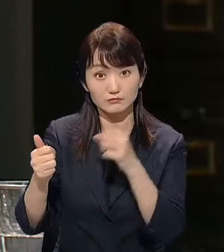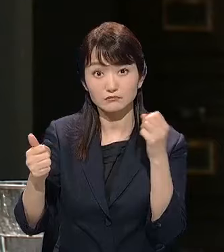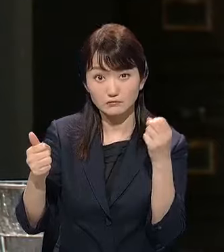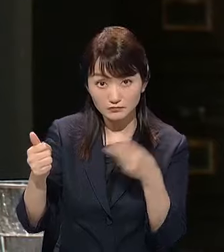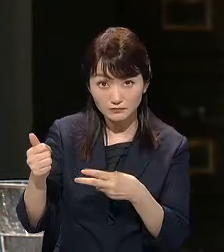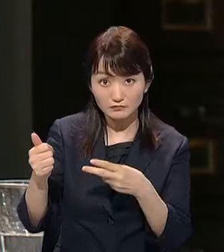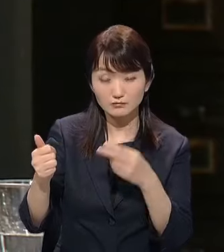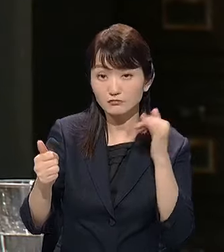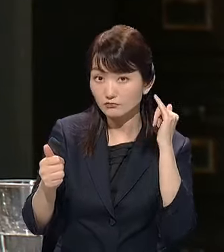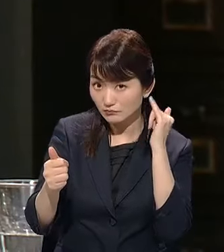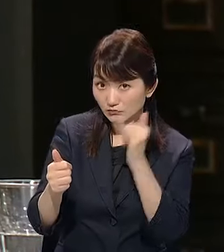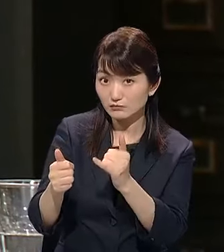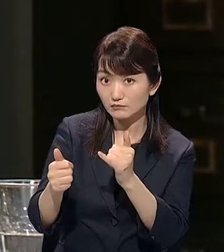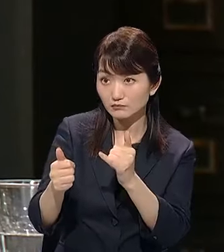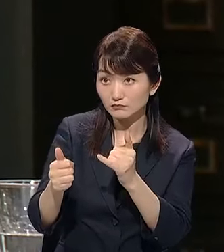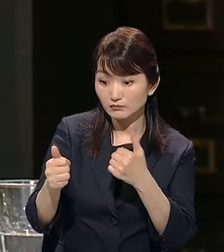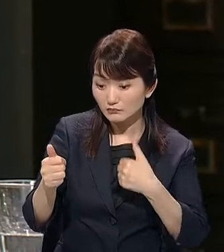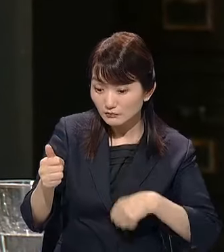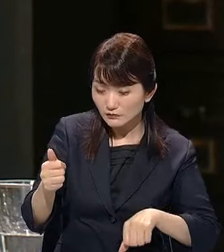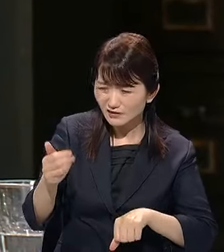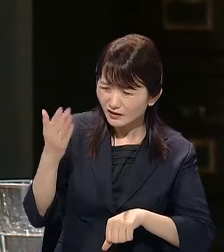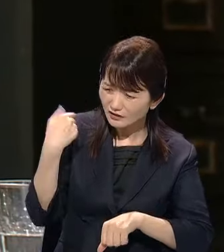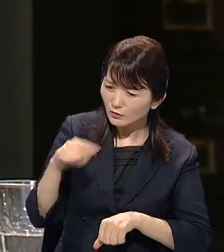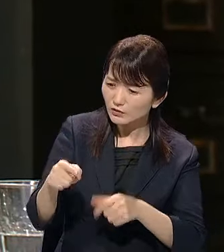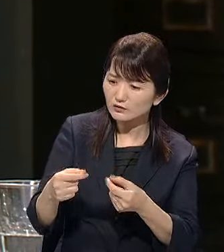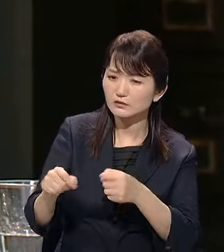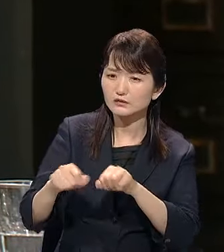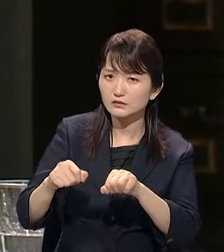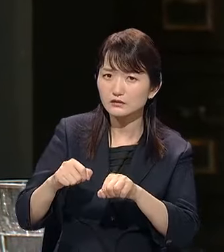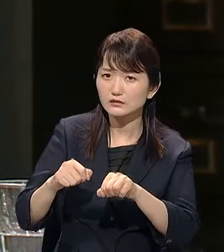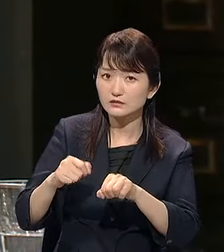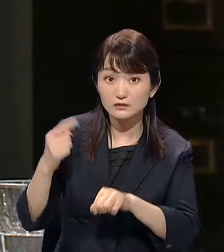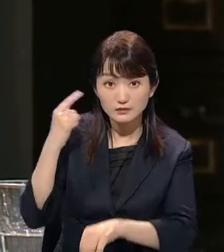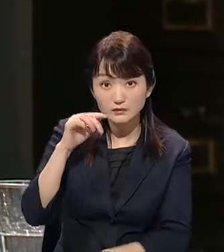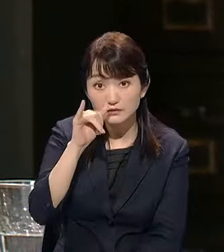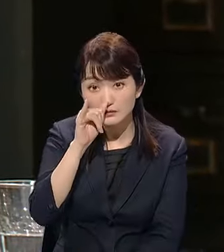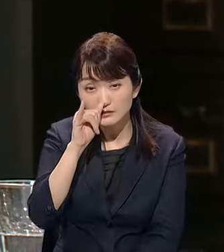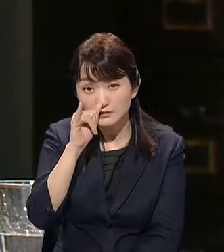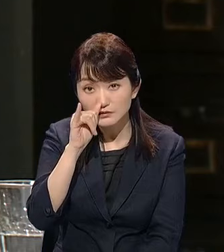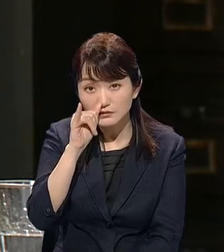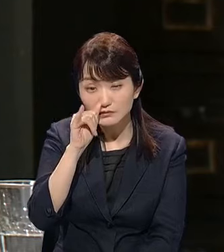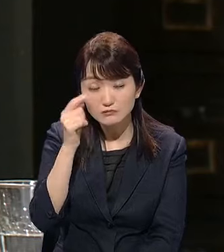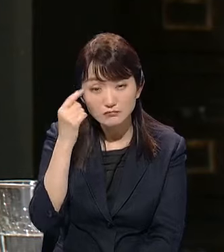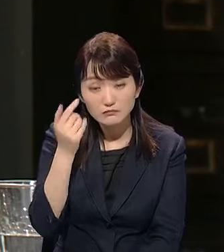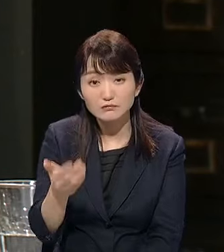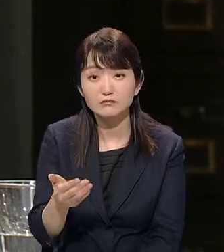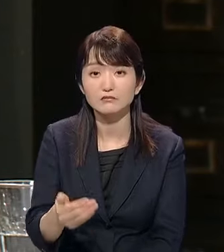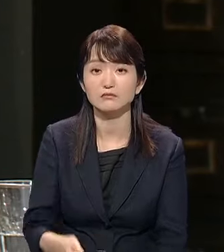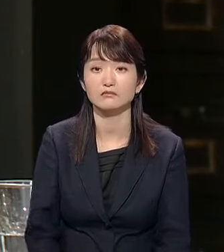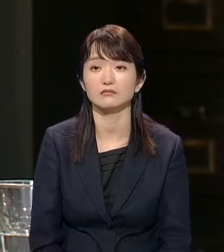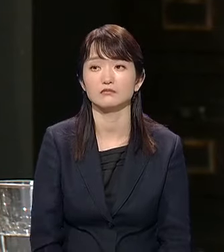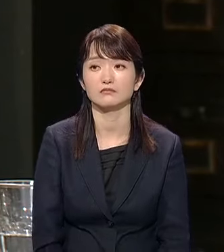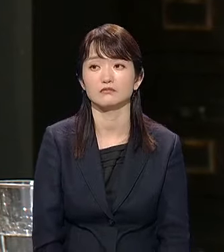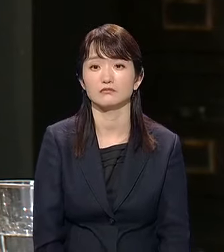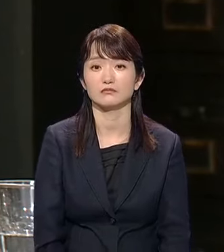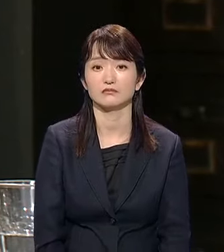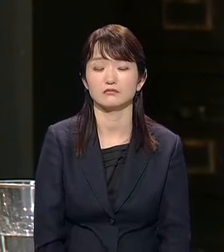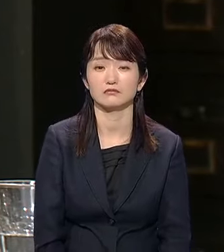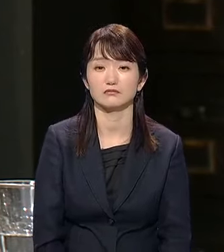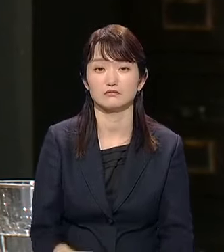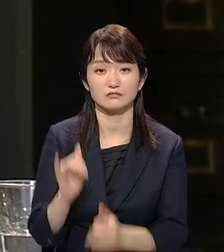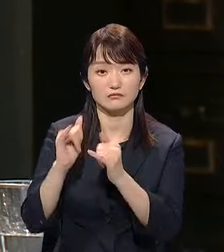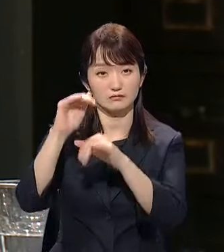다시 전화를 해서 아드님 예전에 이랬던 거 혹시 들으신 적 있냐 물었습니다. 통화